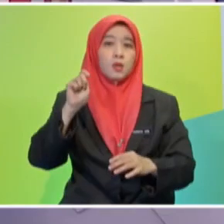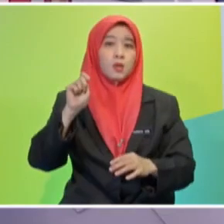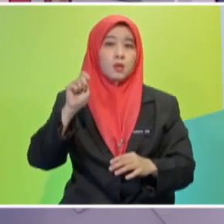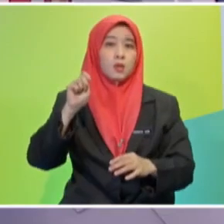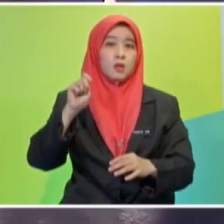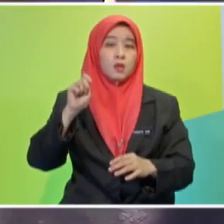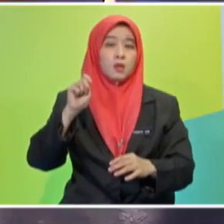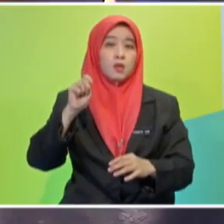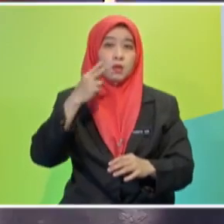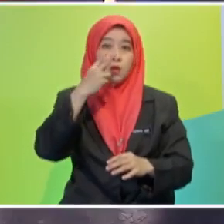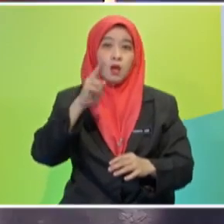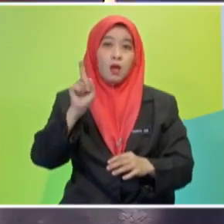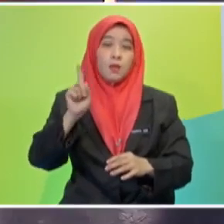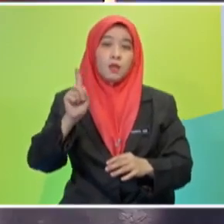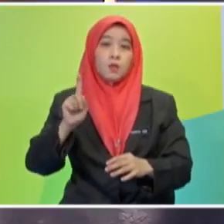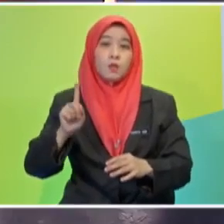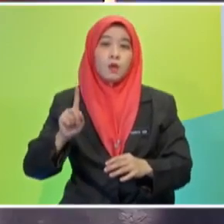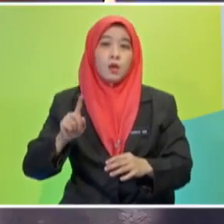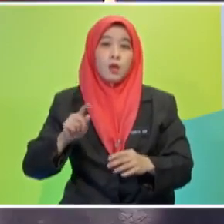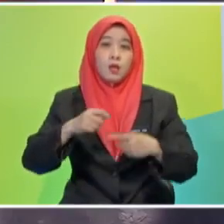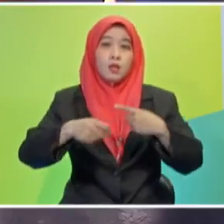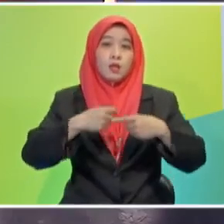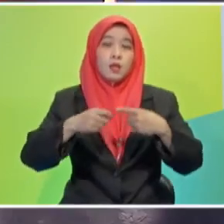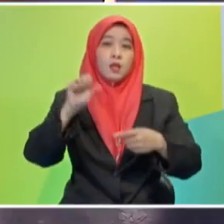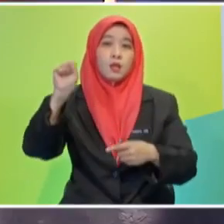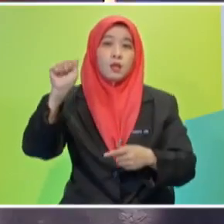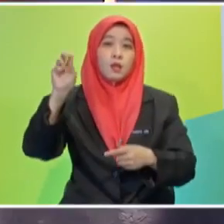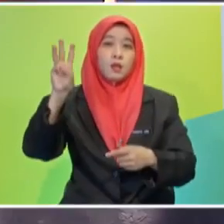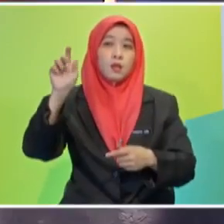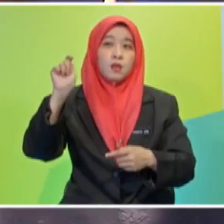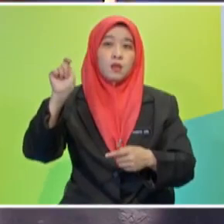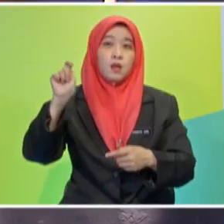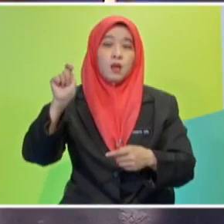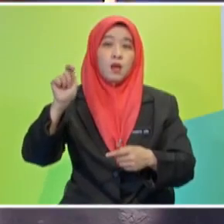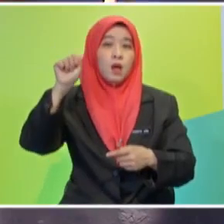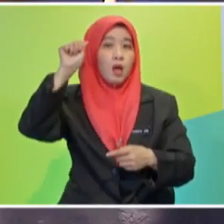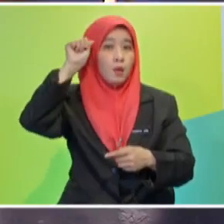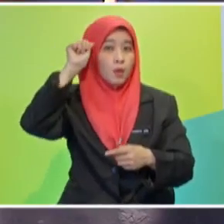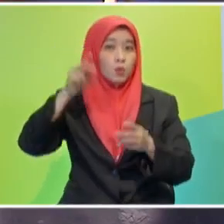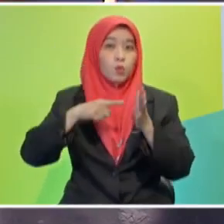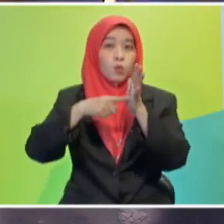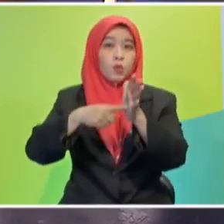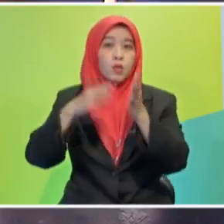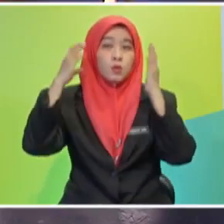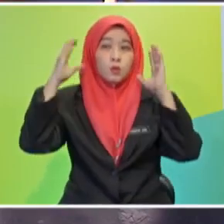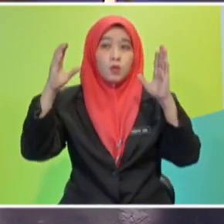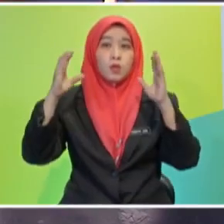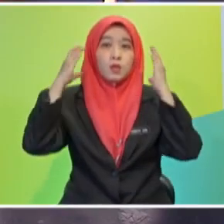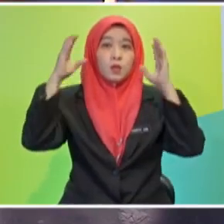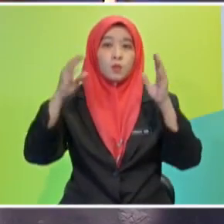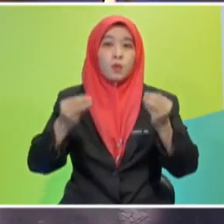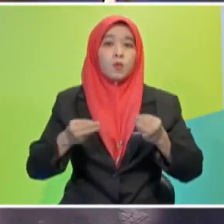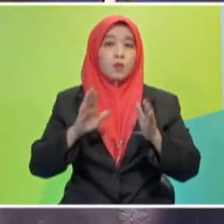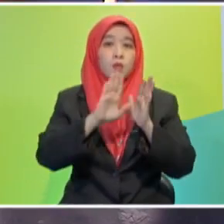sediakan satu contoh Okey, baik, mesin cikgu. basuh. Aiman tunjuk dekat cikgu dekat mana, cikgu akan tolong tampalkan. Okey, kalau kita tengok kat sini